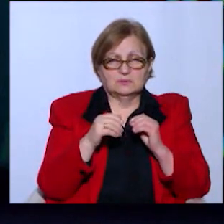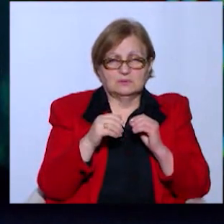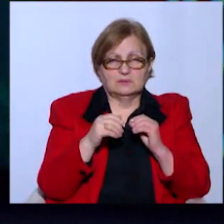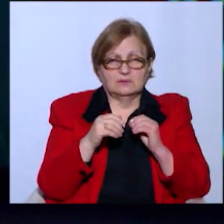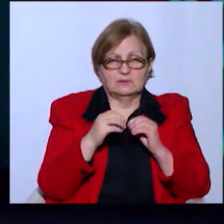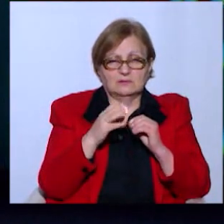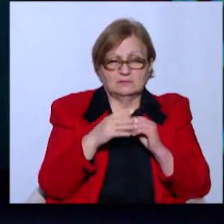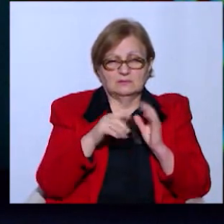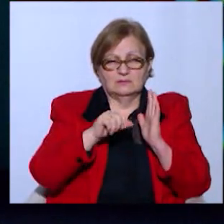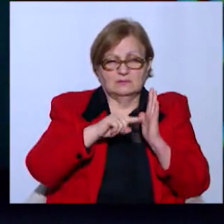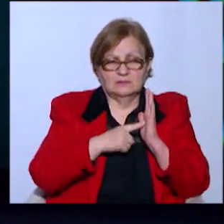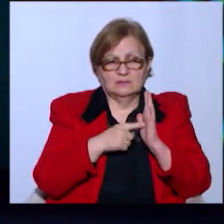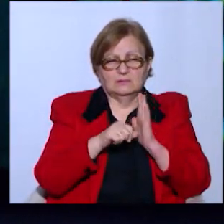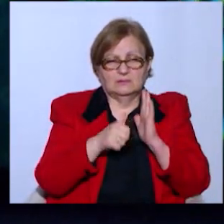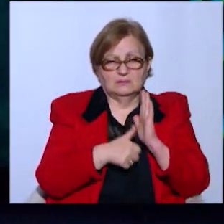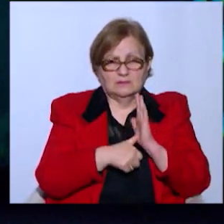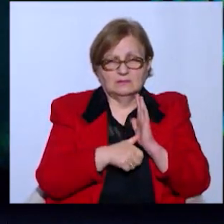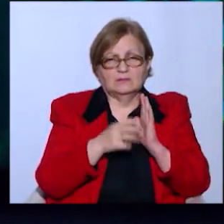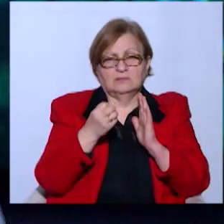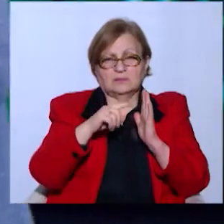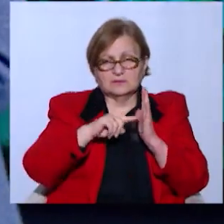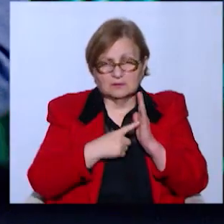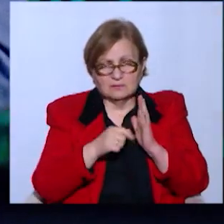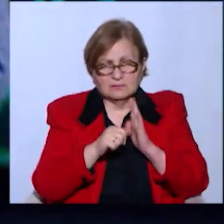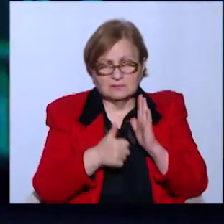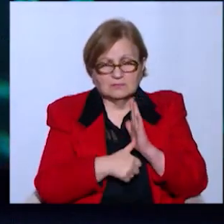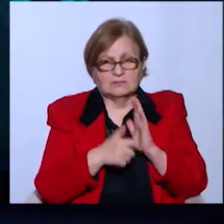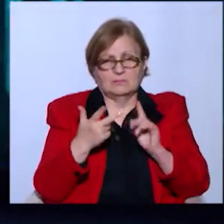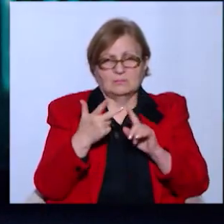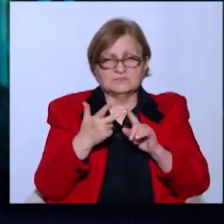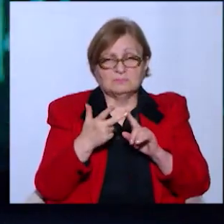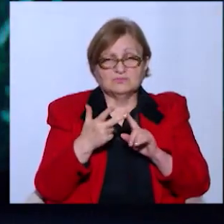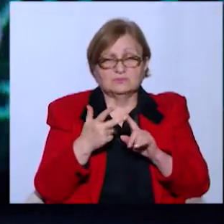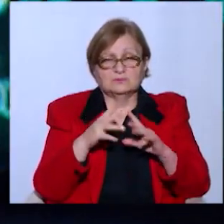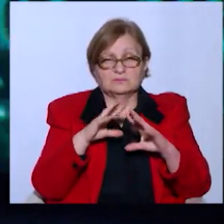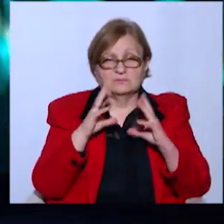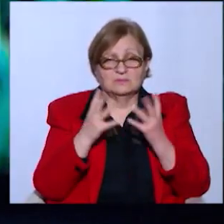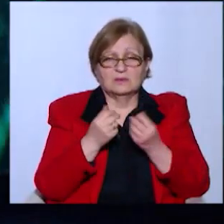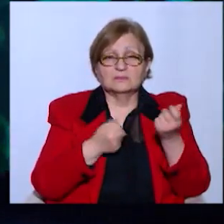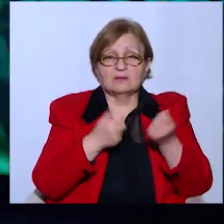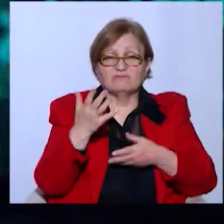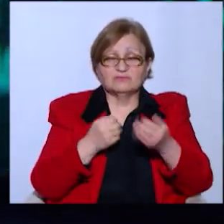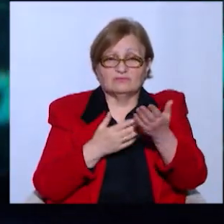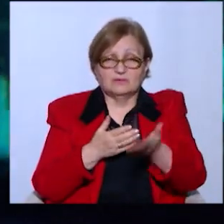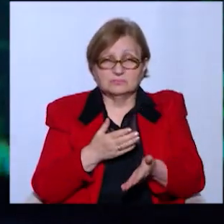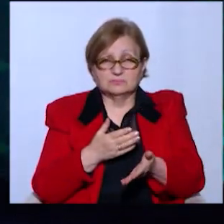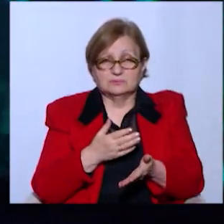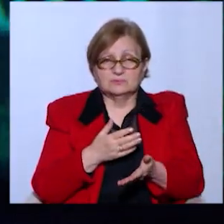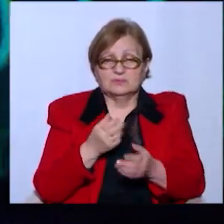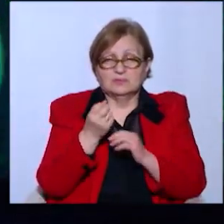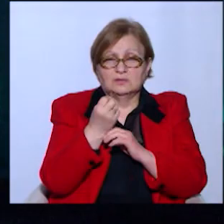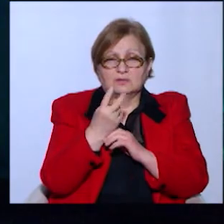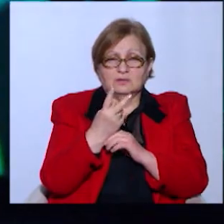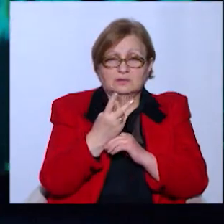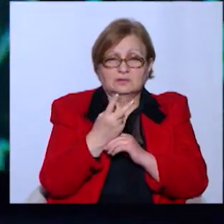რომ გამრავლდა მეორე ჯამის მისაღებად, კიდევ 16-ზე უნდა გამრავლდეს მესამე ჯამის მისაღებად. ეხლა დასათვლელი გვაქვს 12-ვე